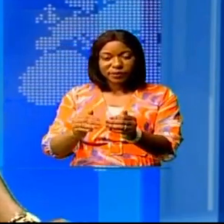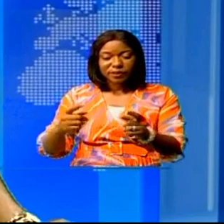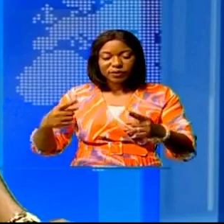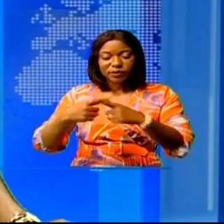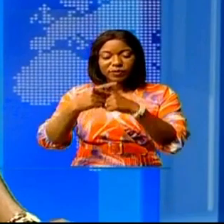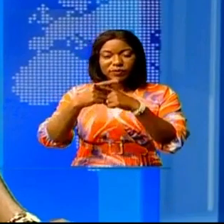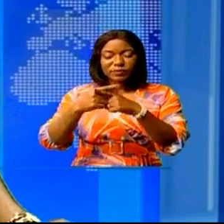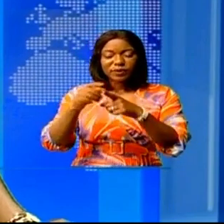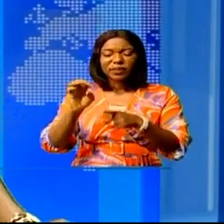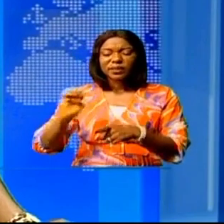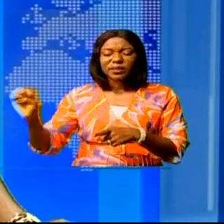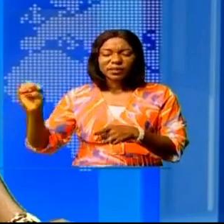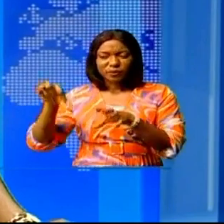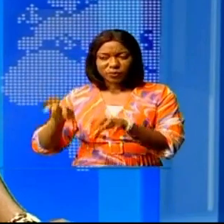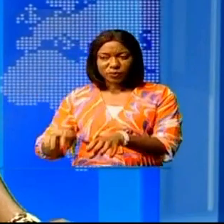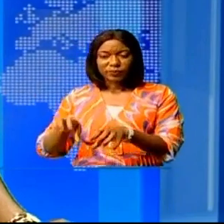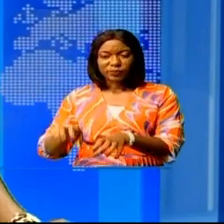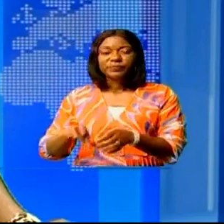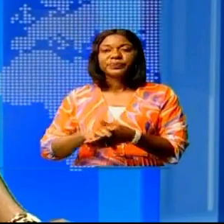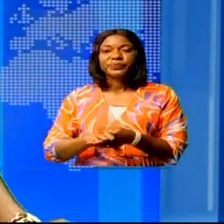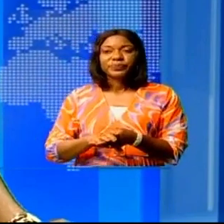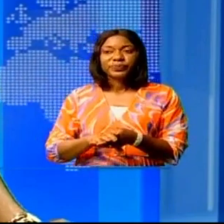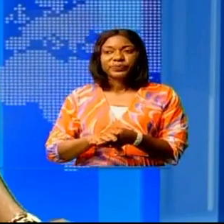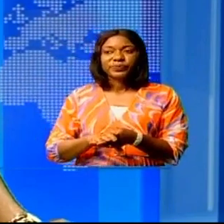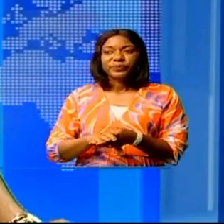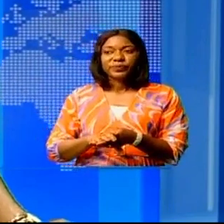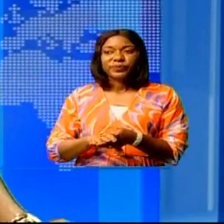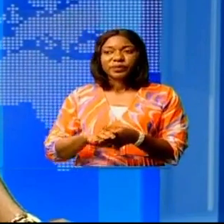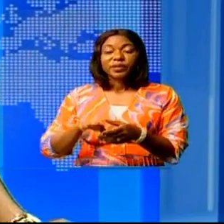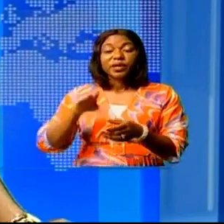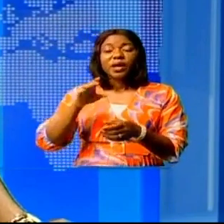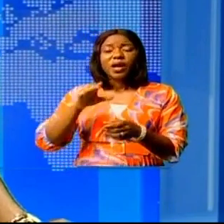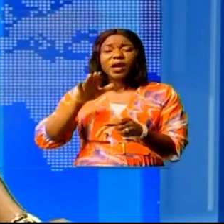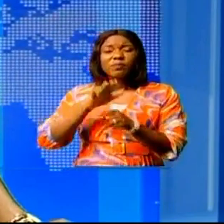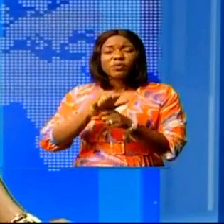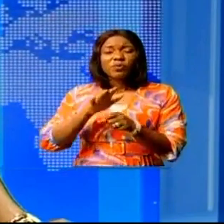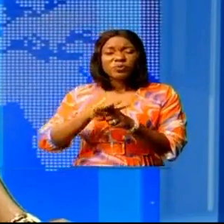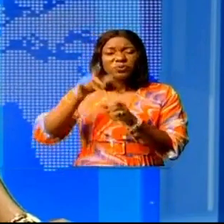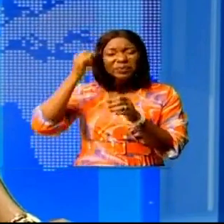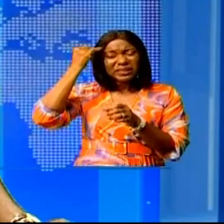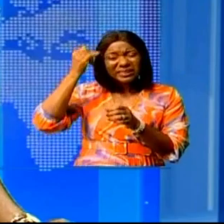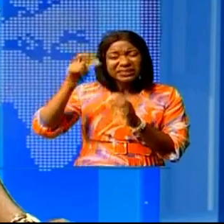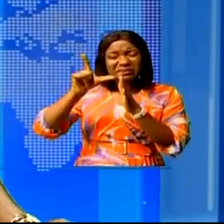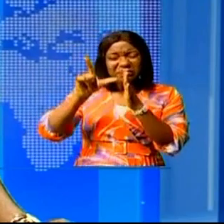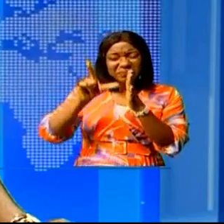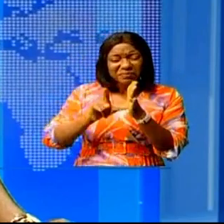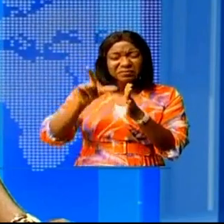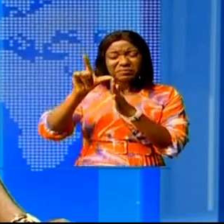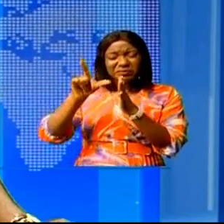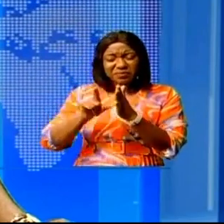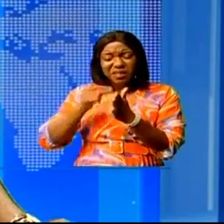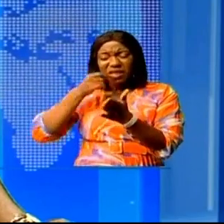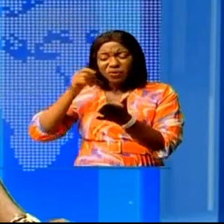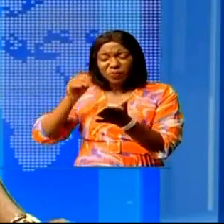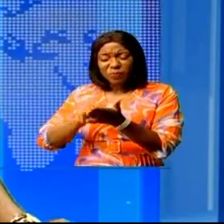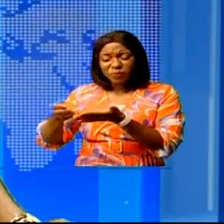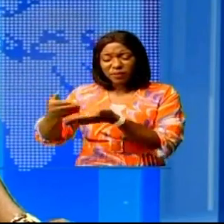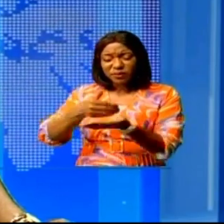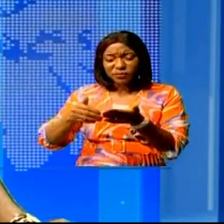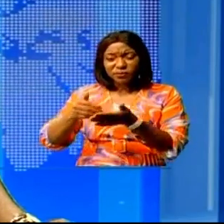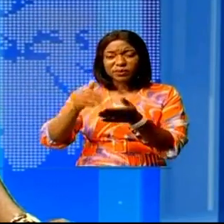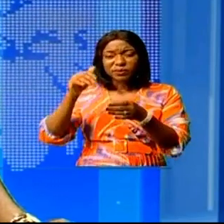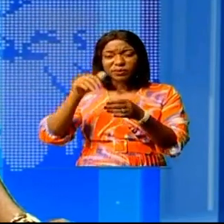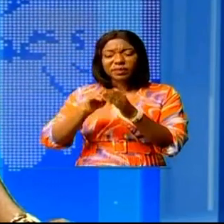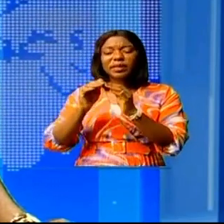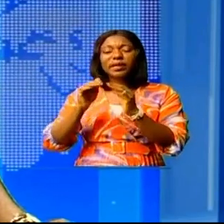dans l'est de la RDC. Et plusieurs recommandations ont été formulées pour une restauration de